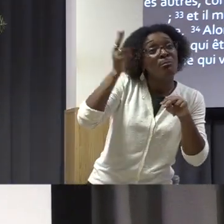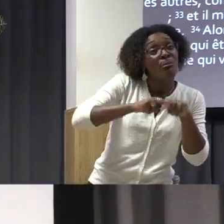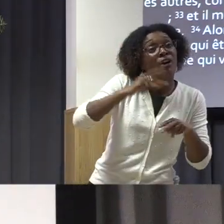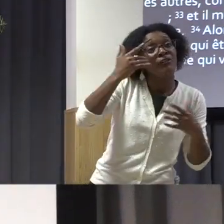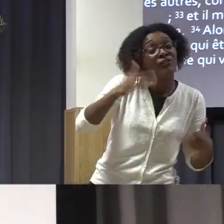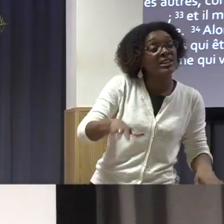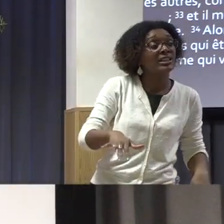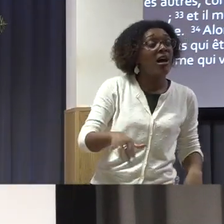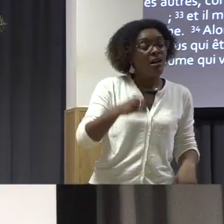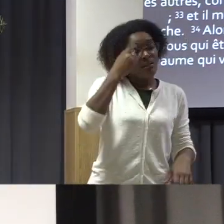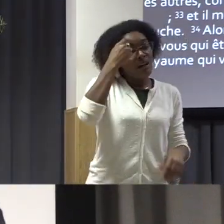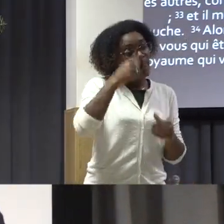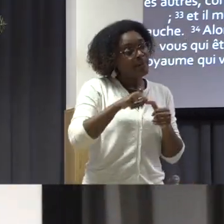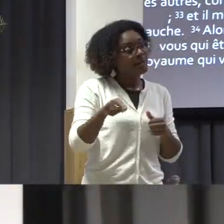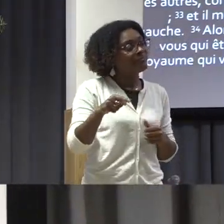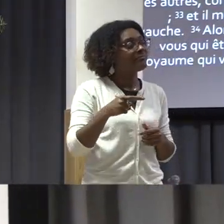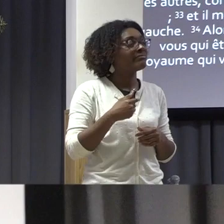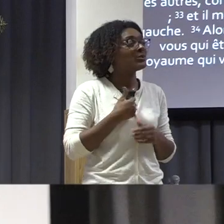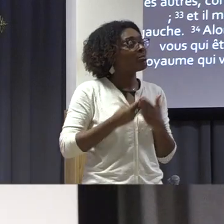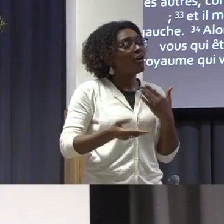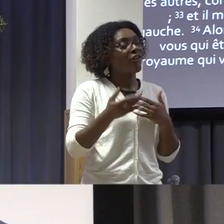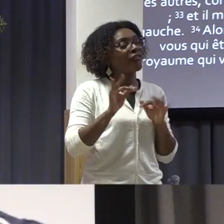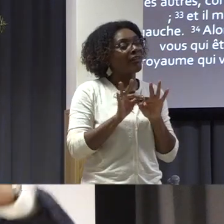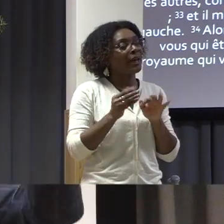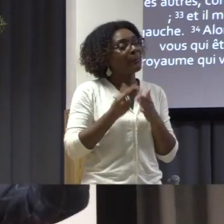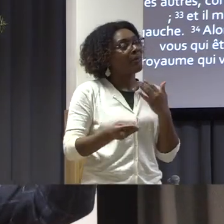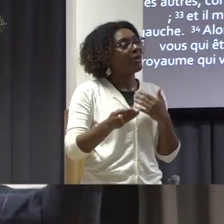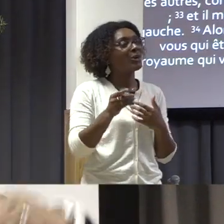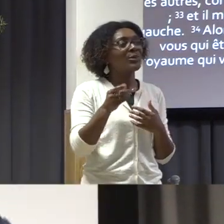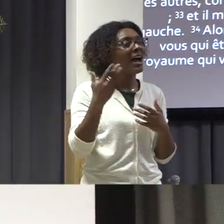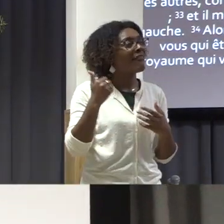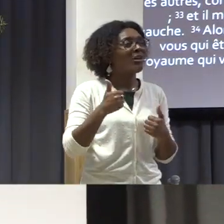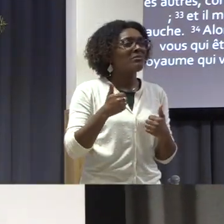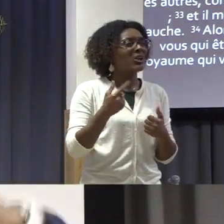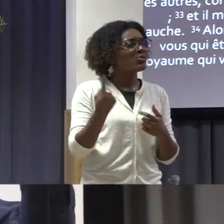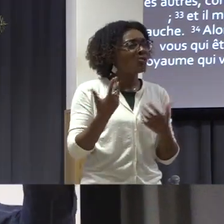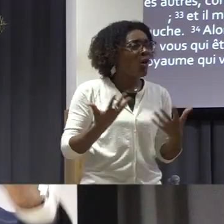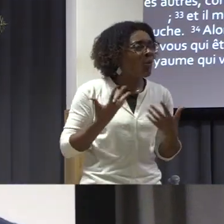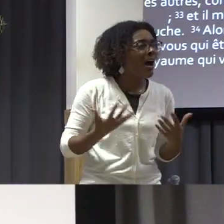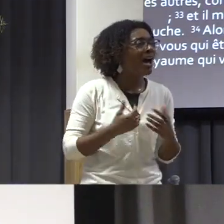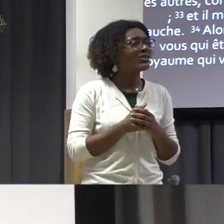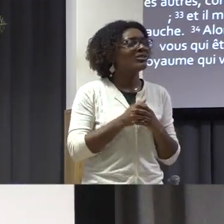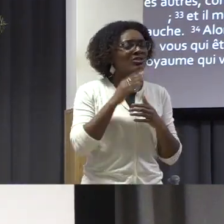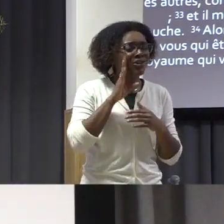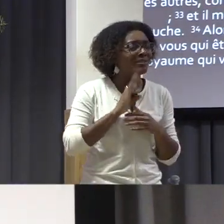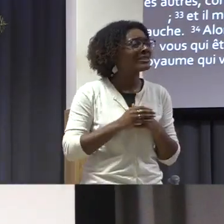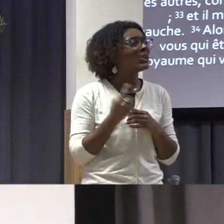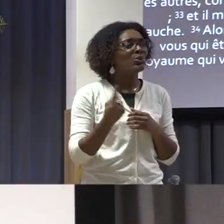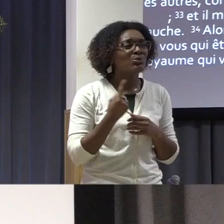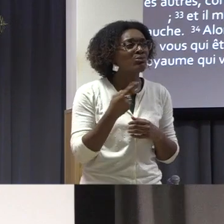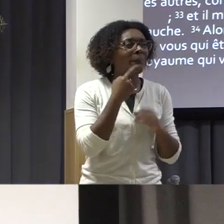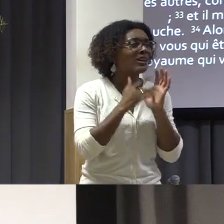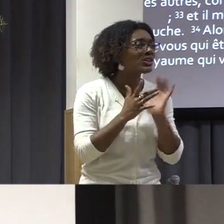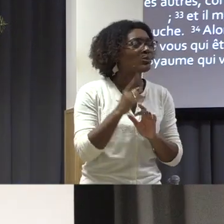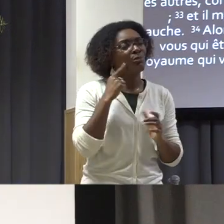que le monde ne retiennent pas de nos simplement ces témoignages dieu m'a béni dieu m'a donné si dieu m'a donné ça aa en